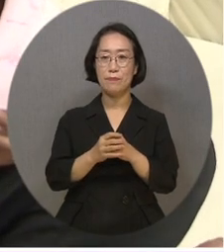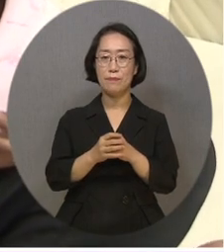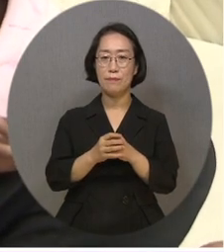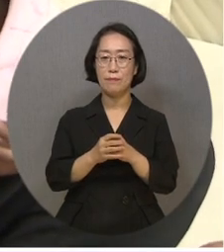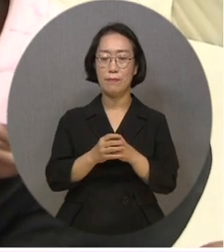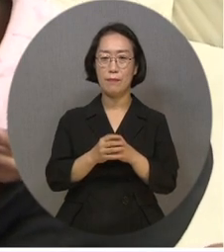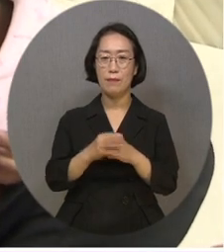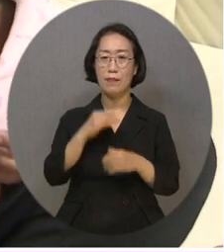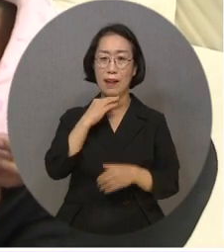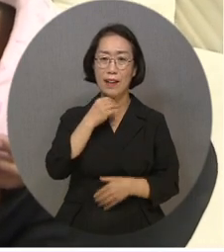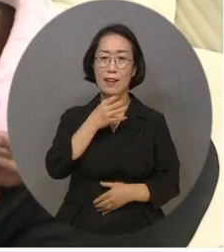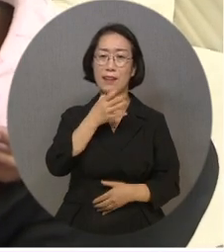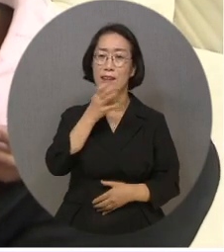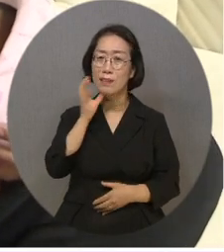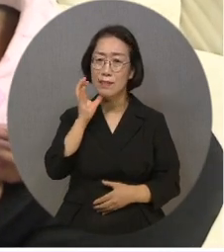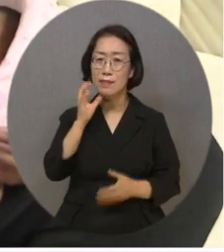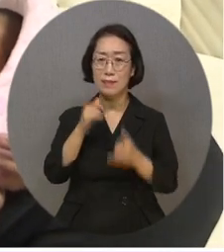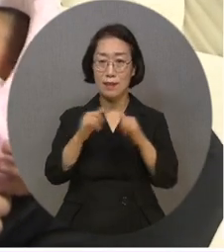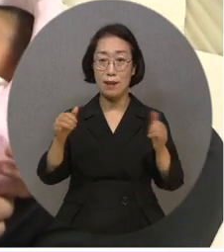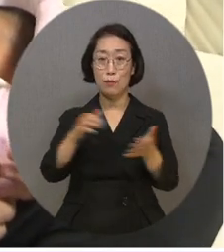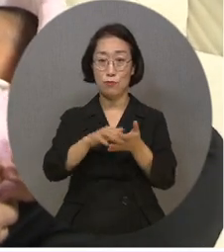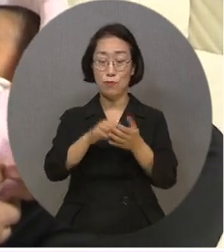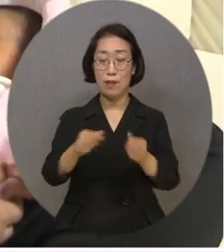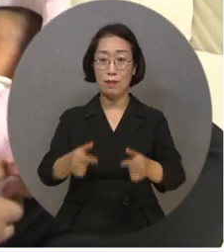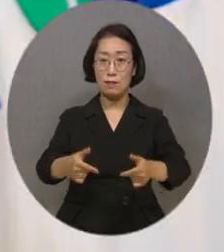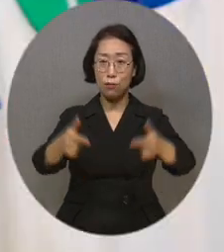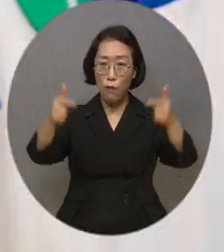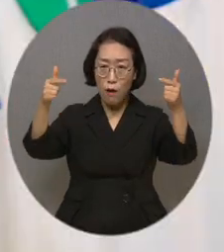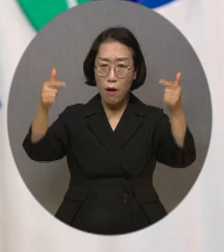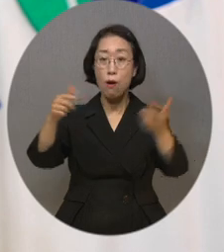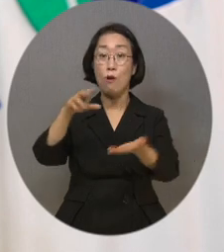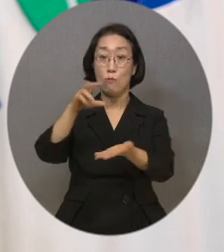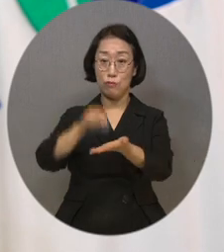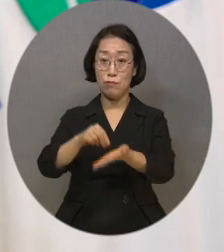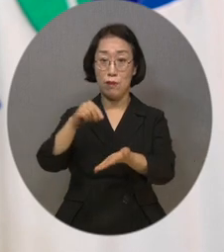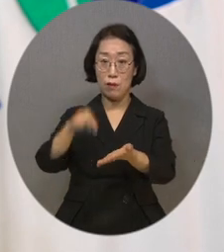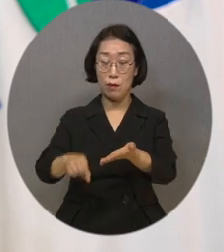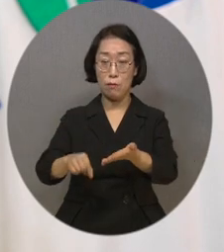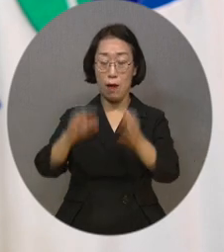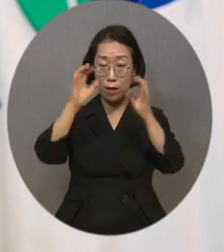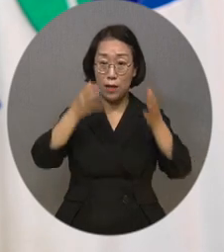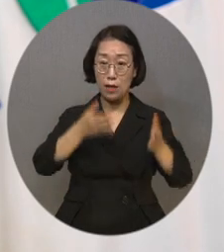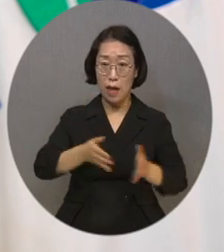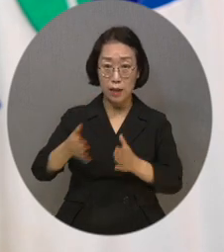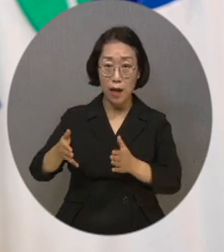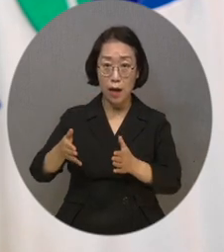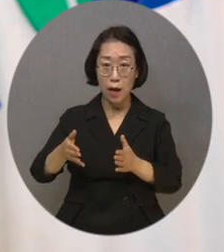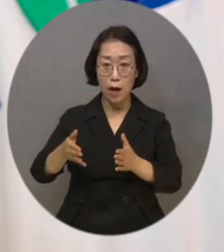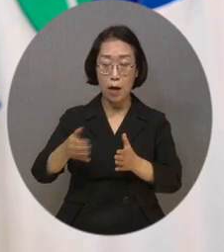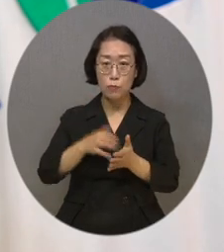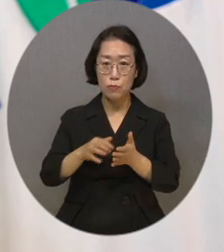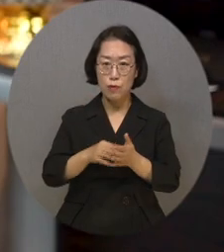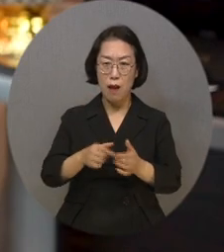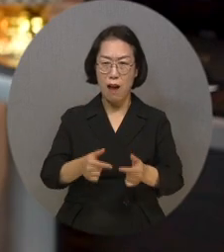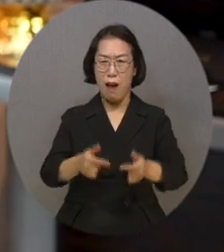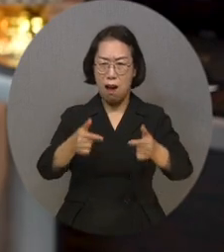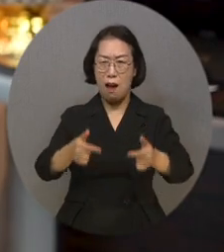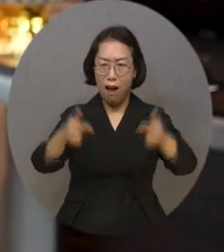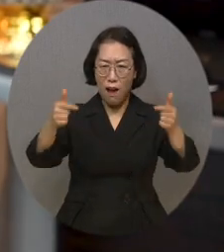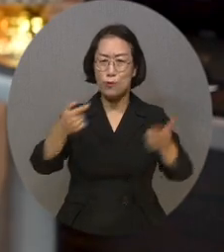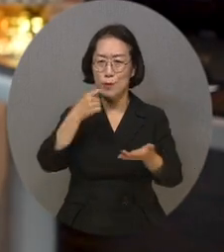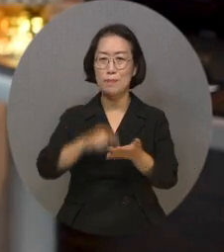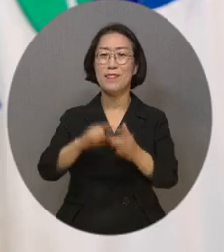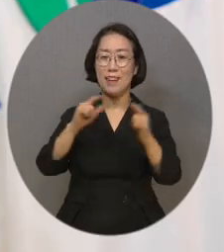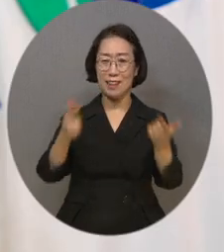노령화 추세, 고령화 추세가 심화되다 보니까 물리적으로 출산율을 높이는 것은 좀 한계가 있습니다.